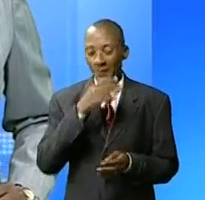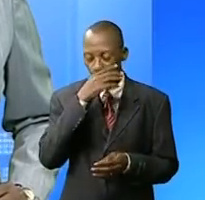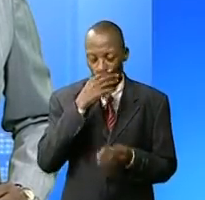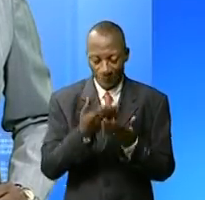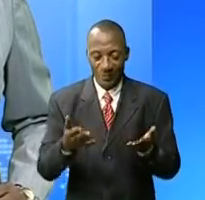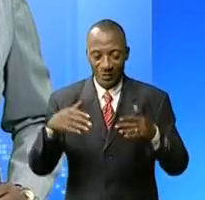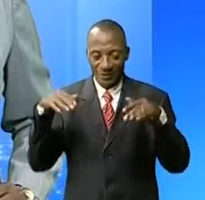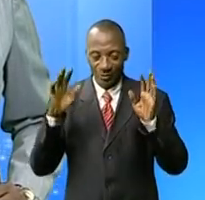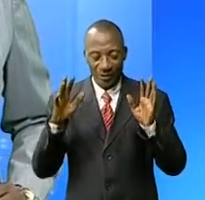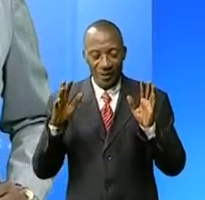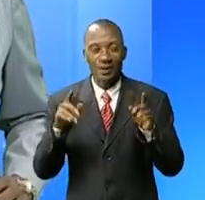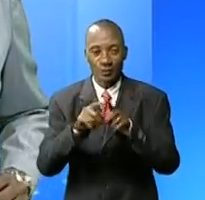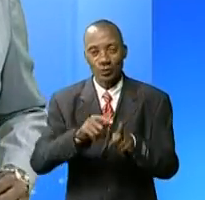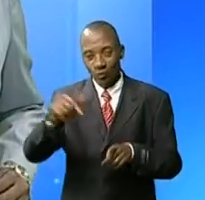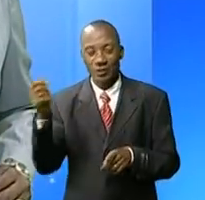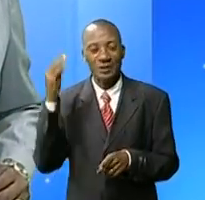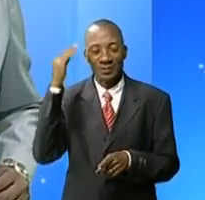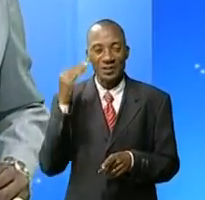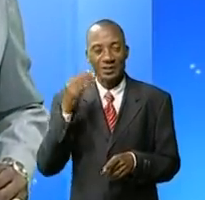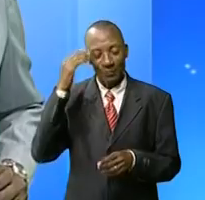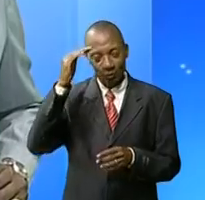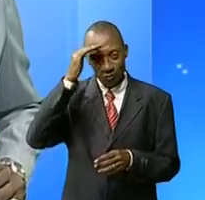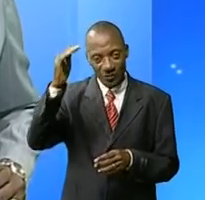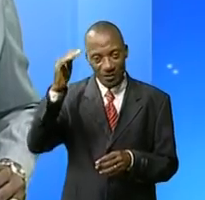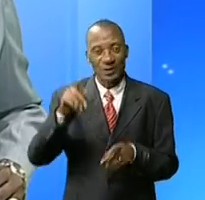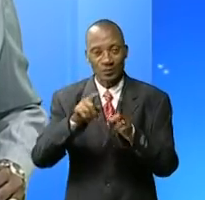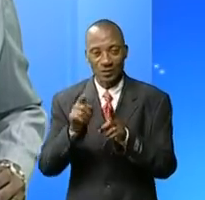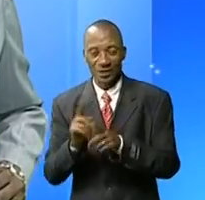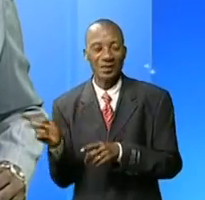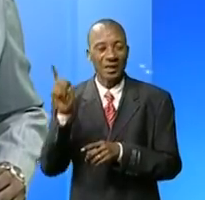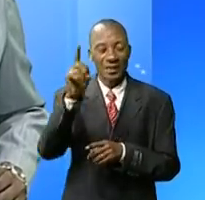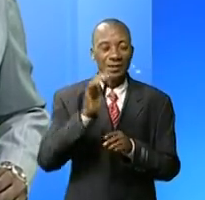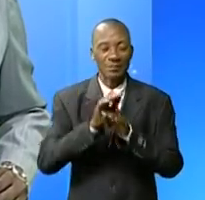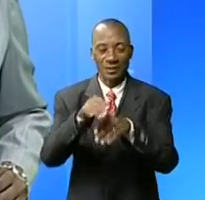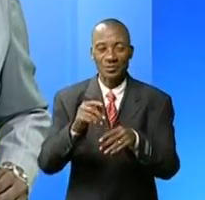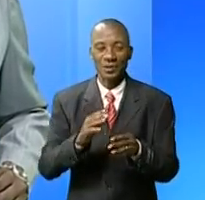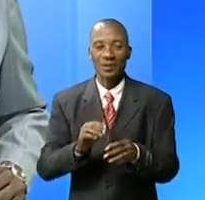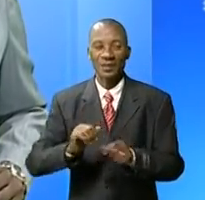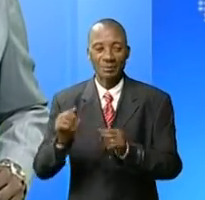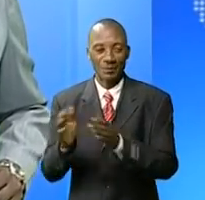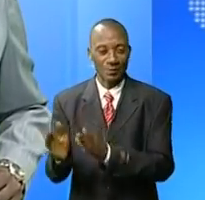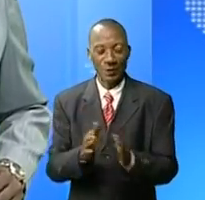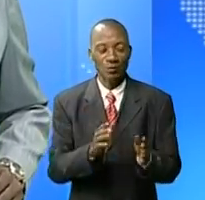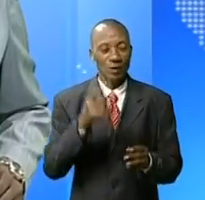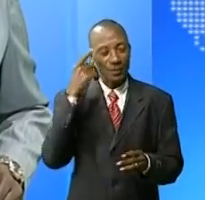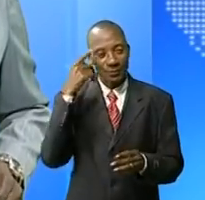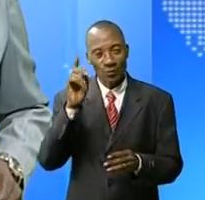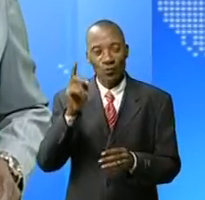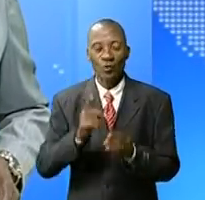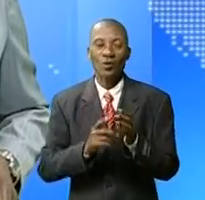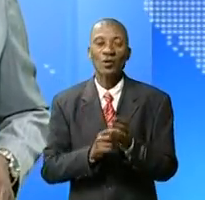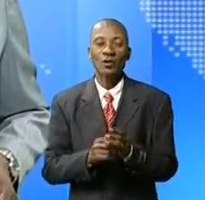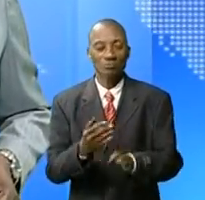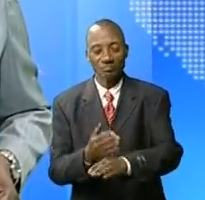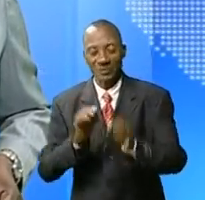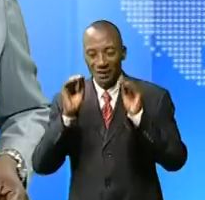de l'enseignement supérieur et universitaire. Un moment important pour mettre en œuvre des réformes courageuses, notamment l'application